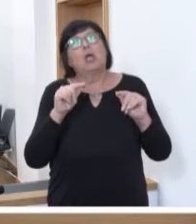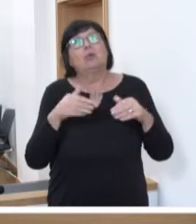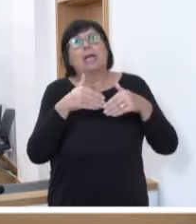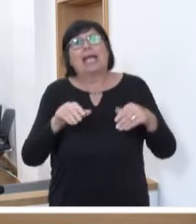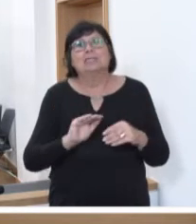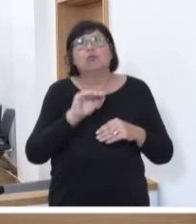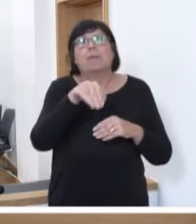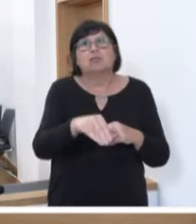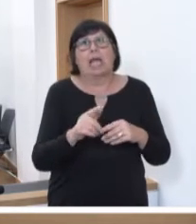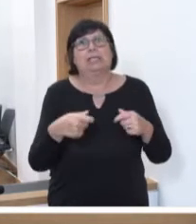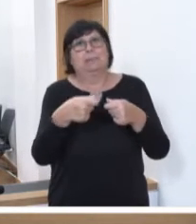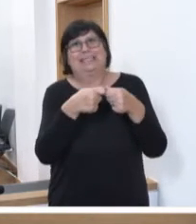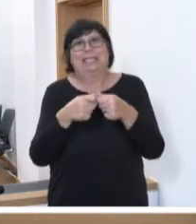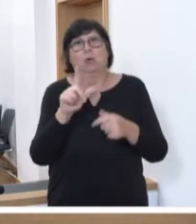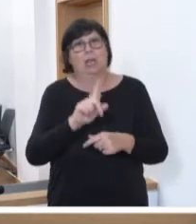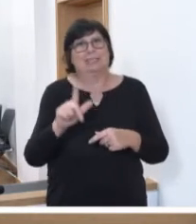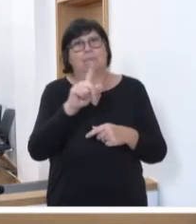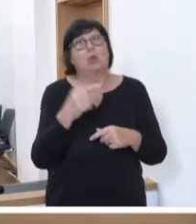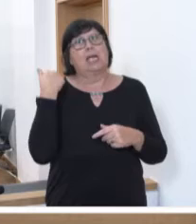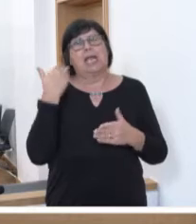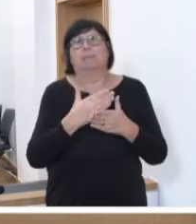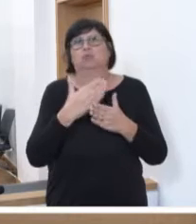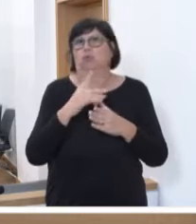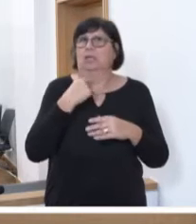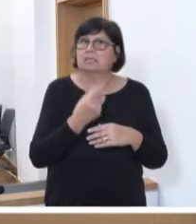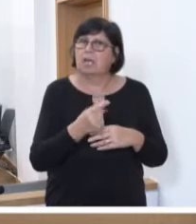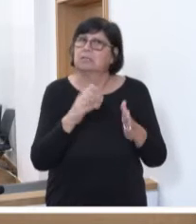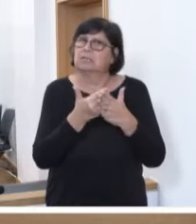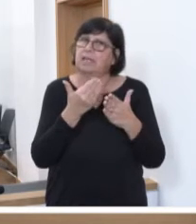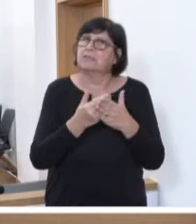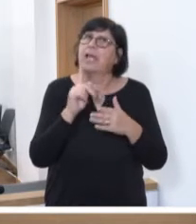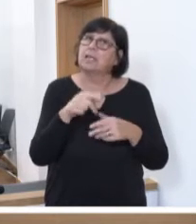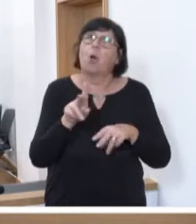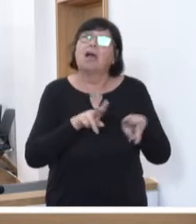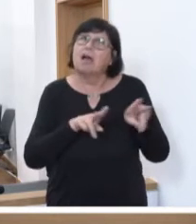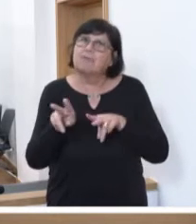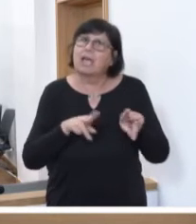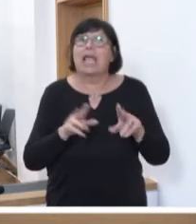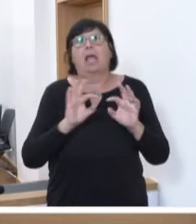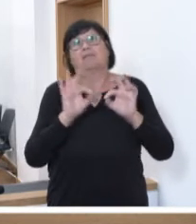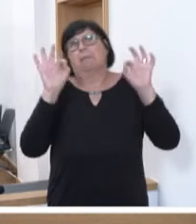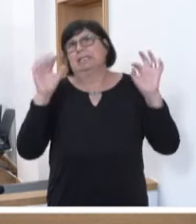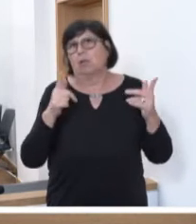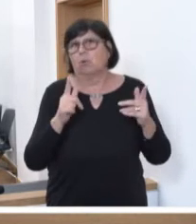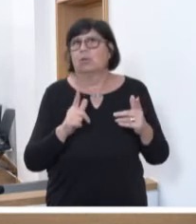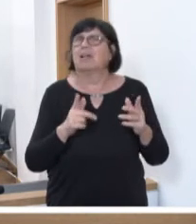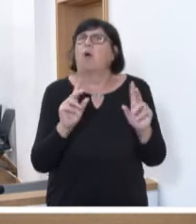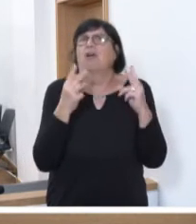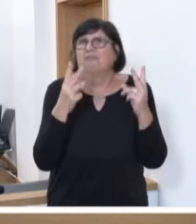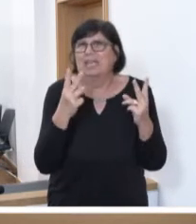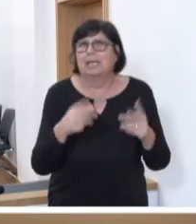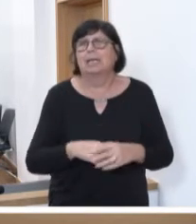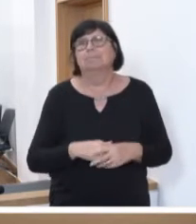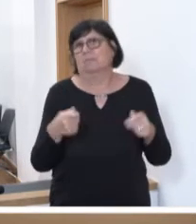zu Luxemburg habe ich soeben kurz erwähnt. Und natürlich sind deshalb auch die verkehrlichen Verflechtungen von und nach Luxemburg von besonderer